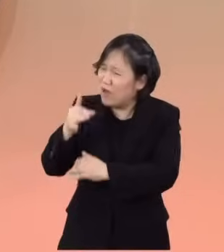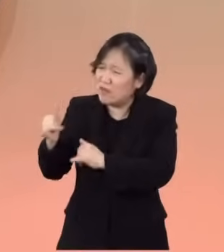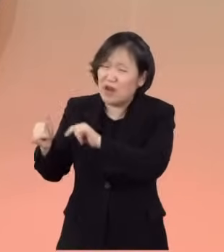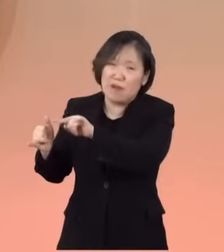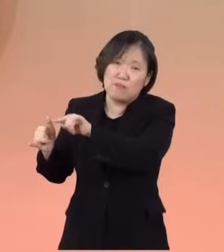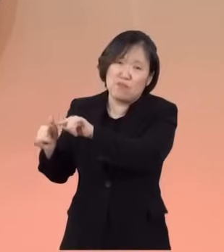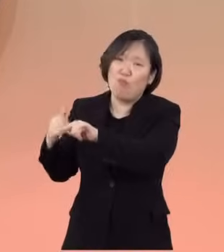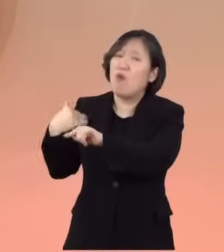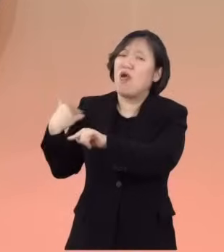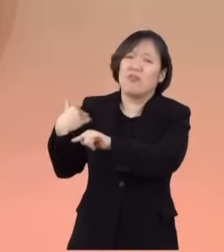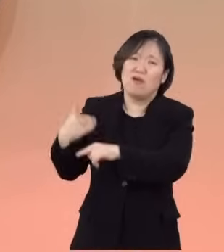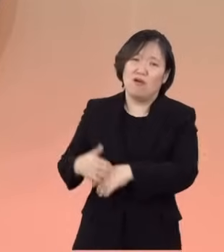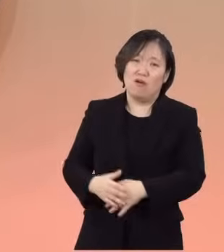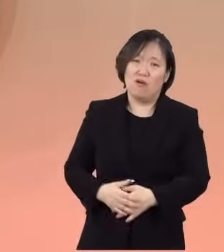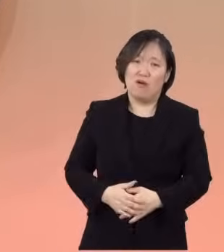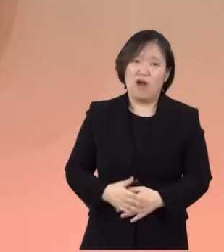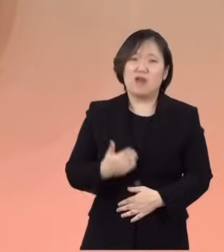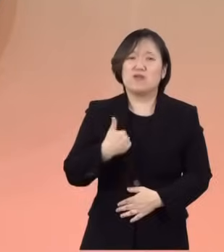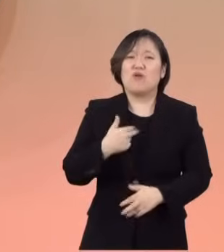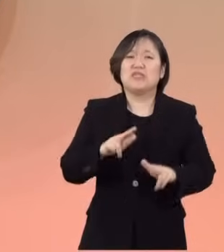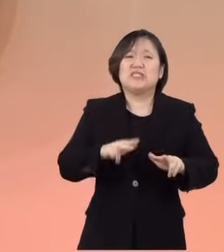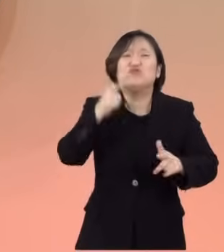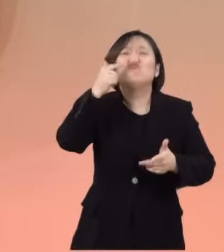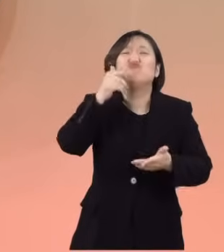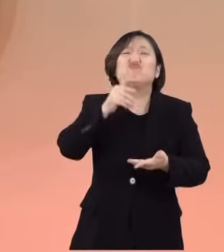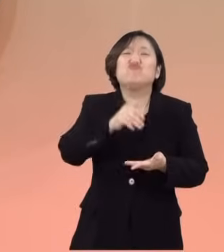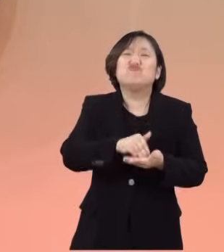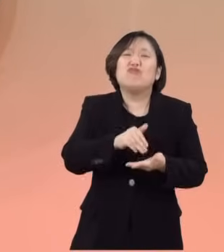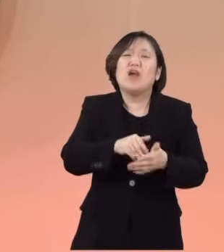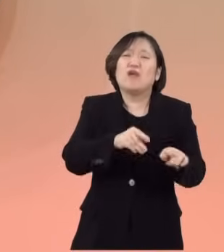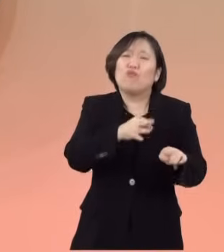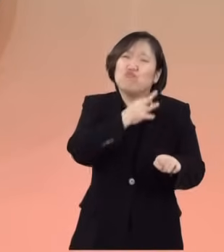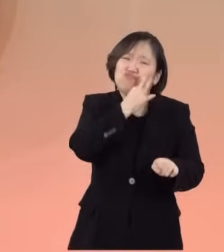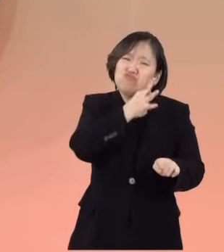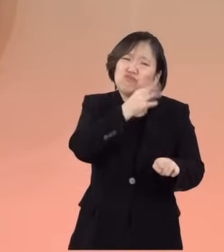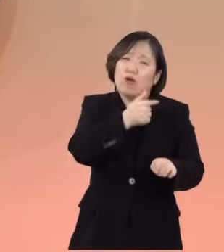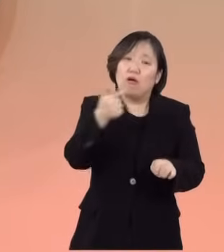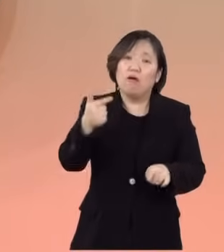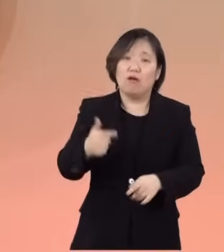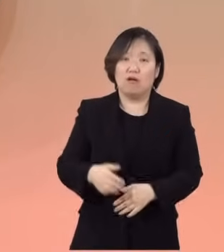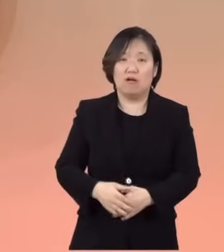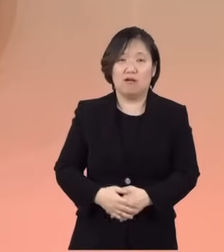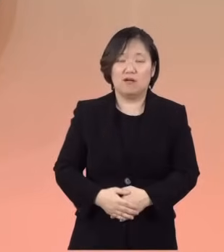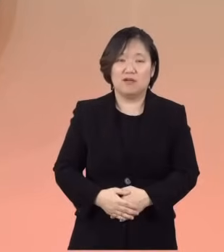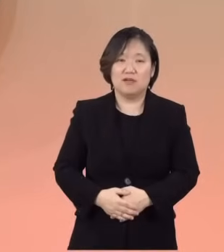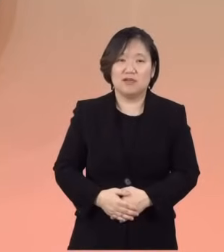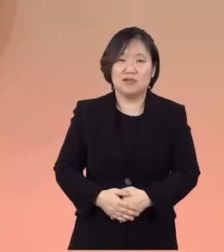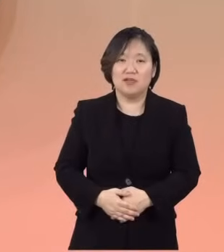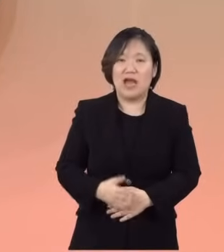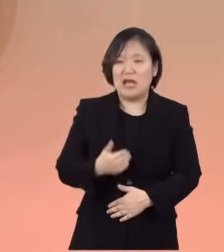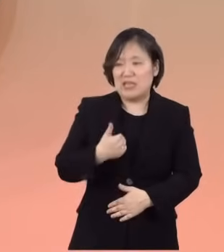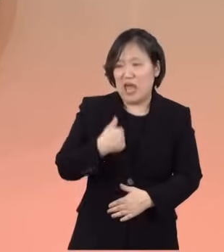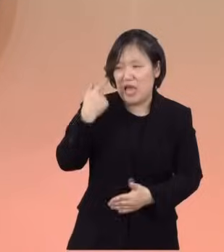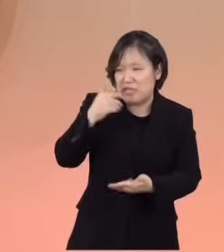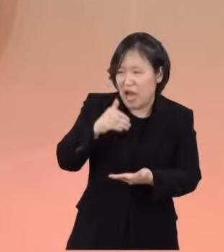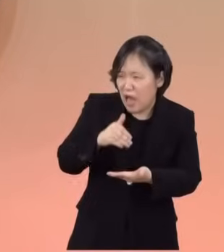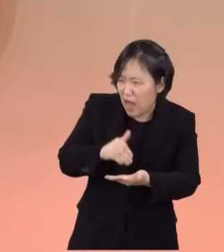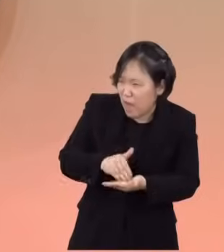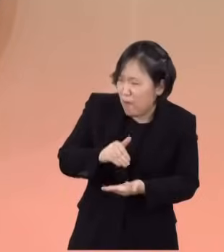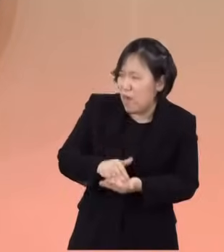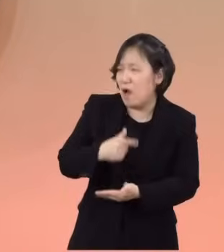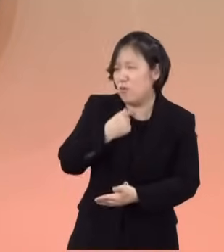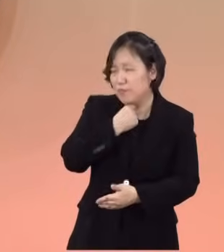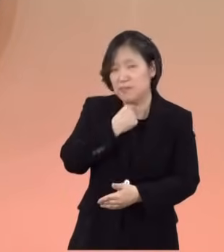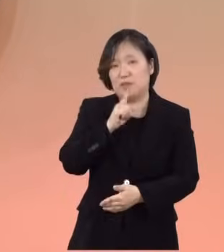제가 알아보지 못했습니다 제가 너무나 후회되고 너무나 부끄럽습니다 저의